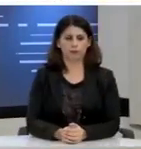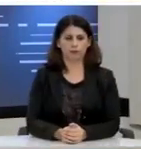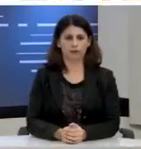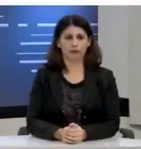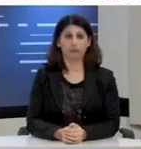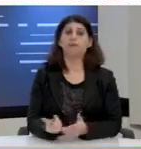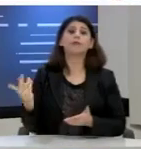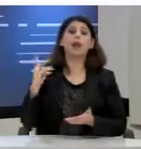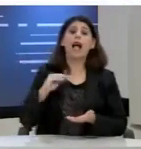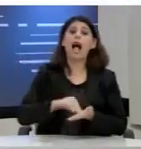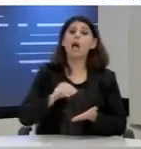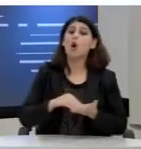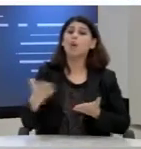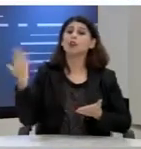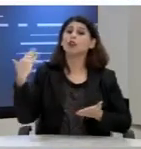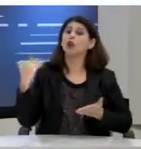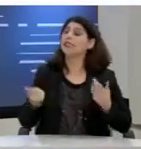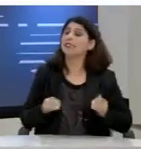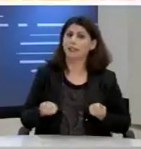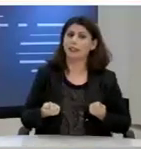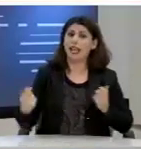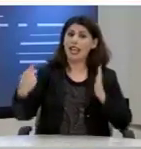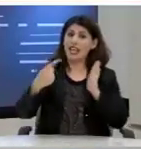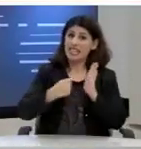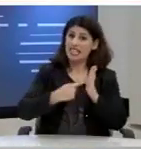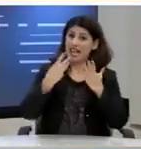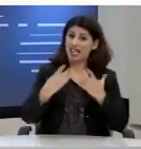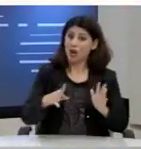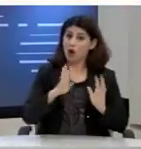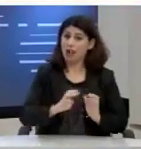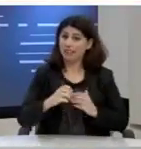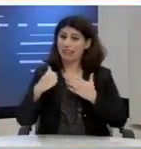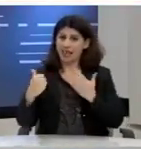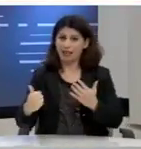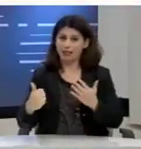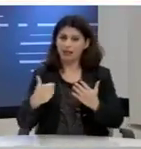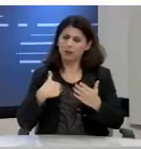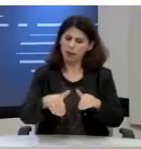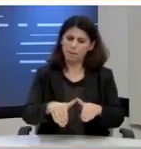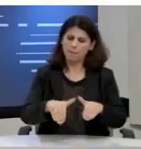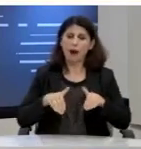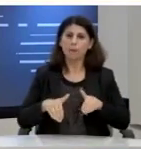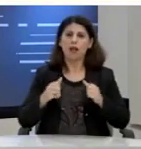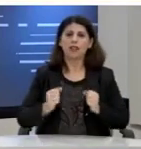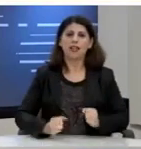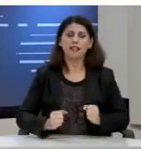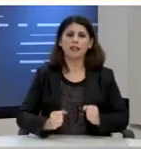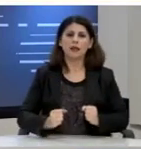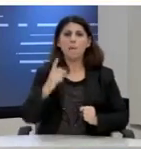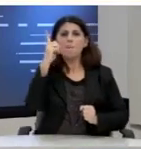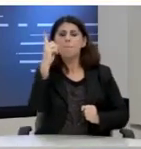Και τι άλλο έγινε τότε? Το 1996 υποχωρήσαμε από τη θέση Erga